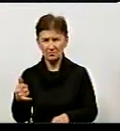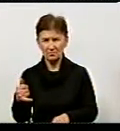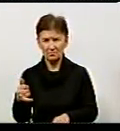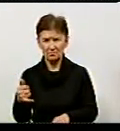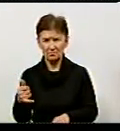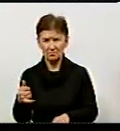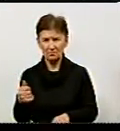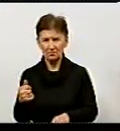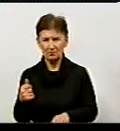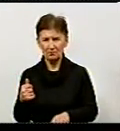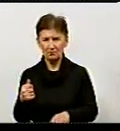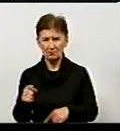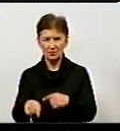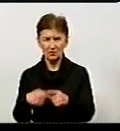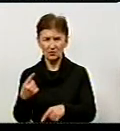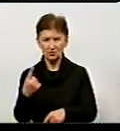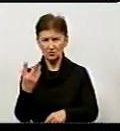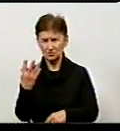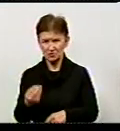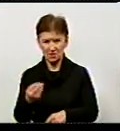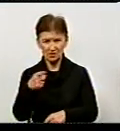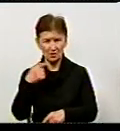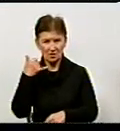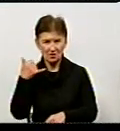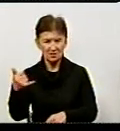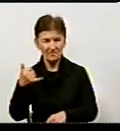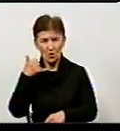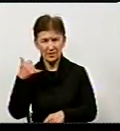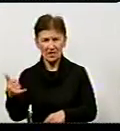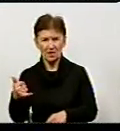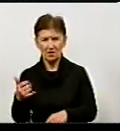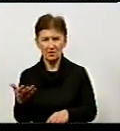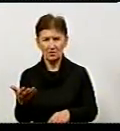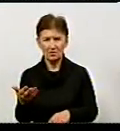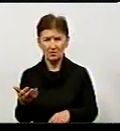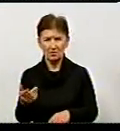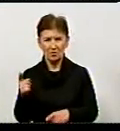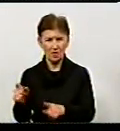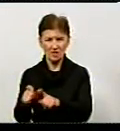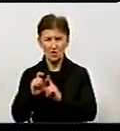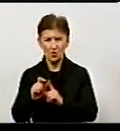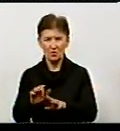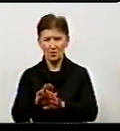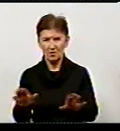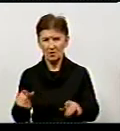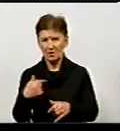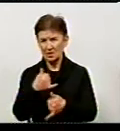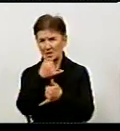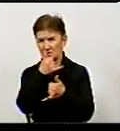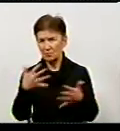як через день дзвонили отакого, бо я в Новоаркандівському живу, а він тут. Я не можу